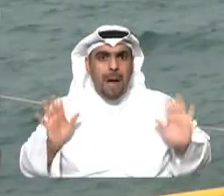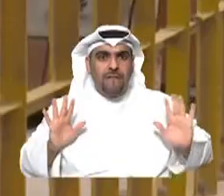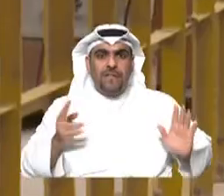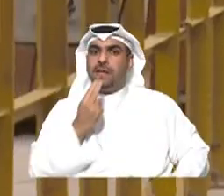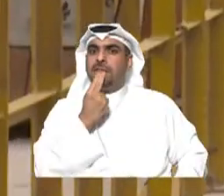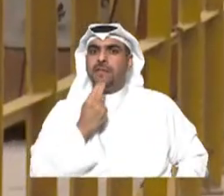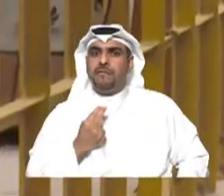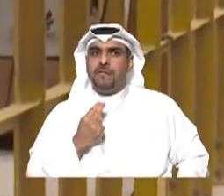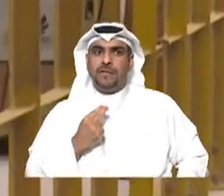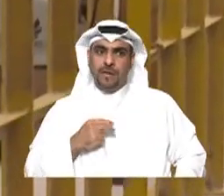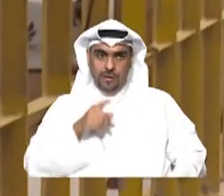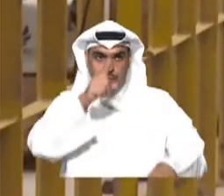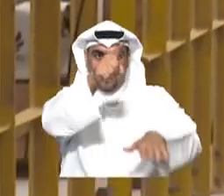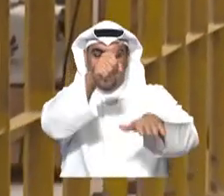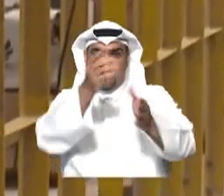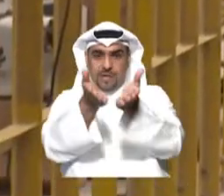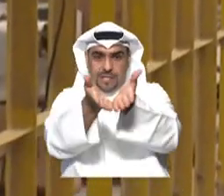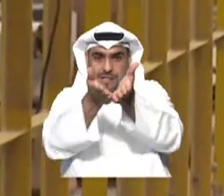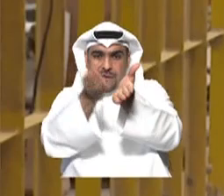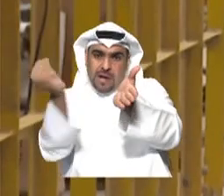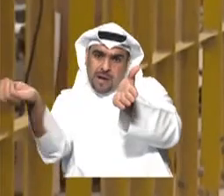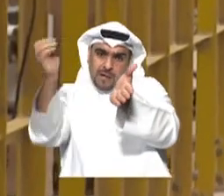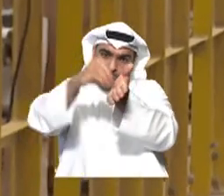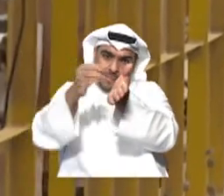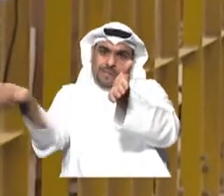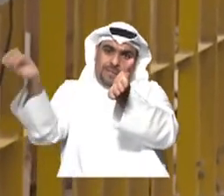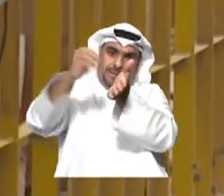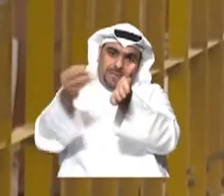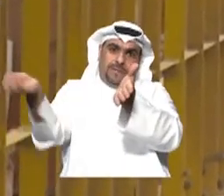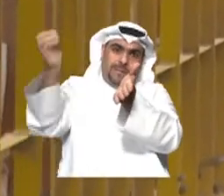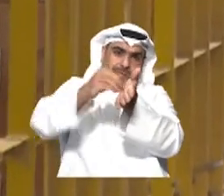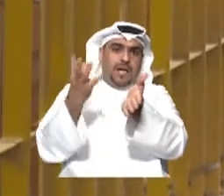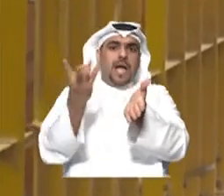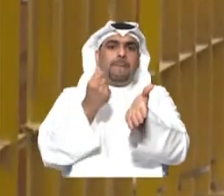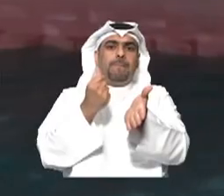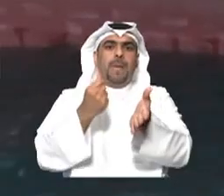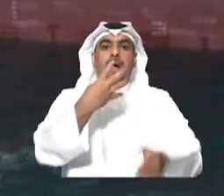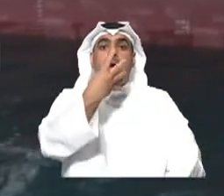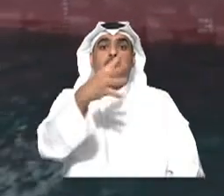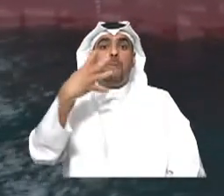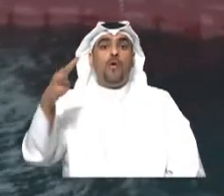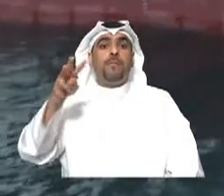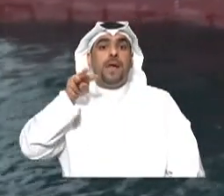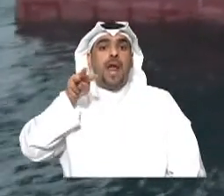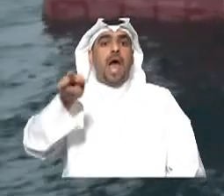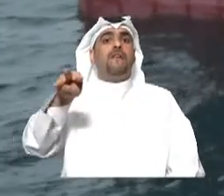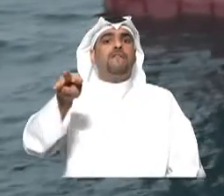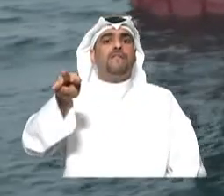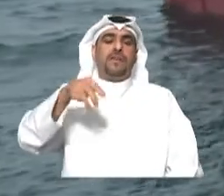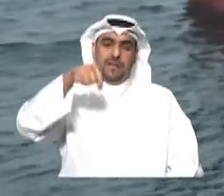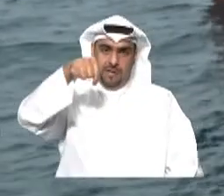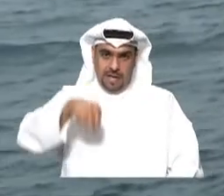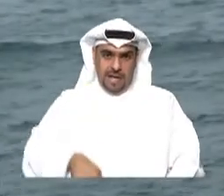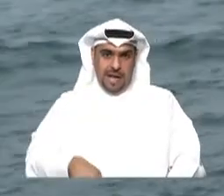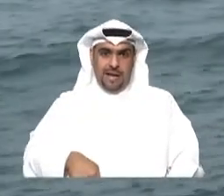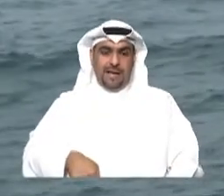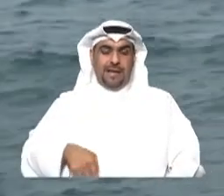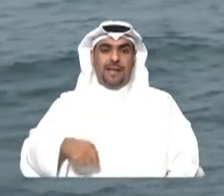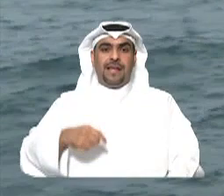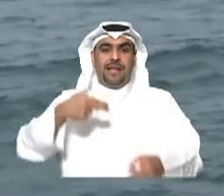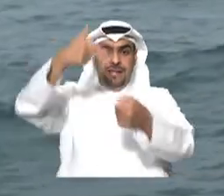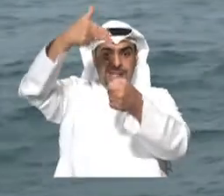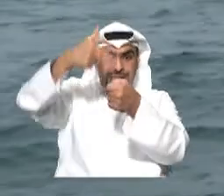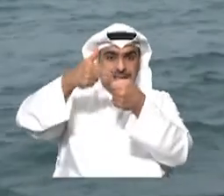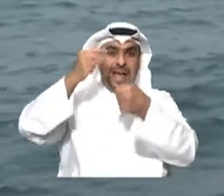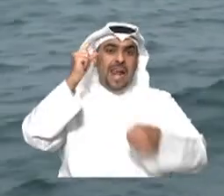لتعبئة الباخرة ما يقارب 44 ألف طن من منتج الديزل المنخفض الكبريت،